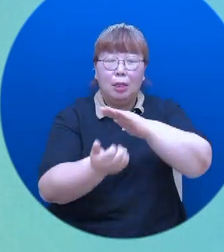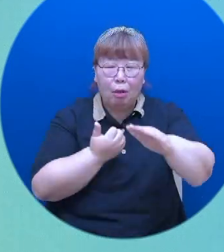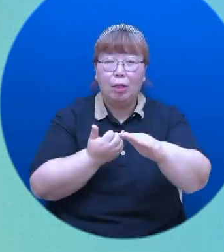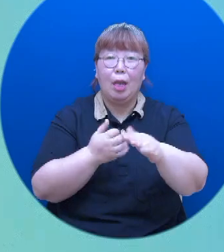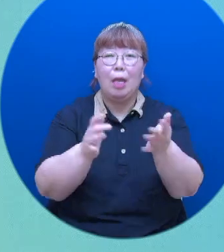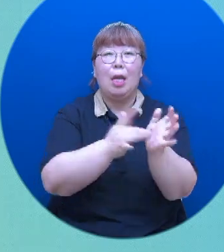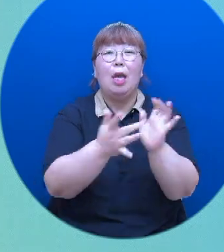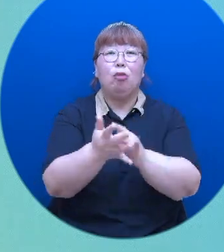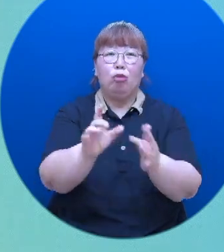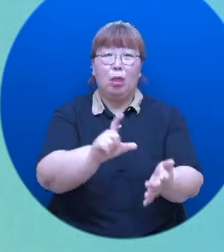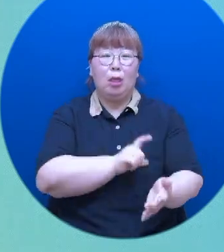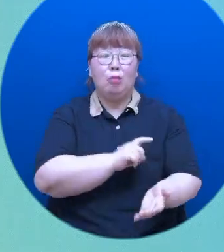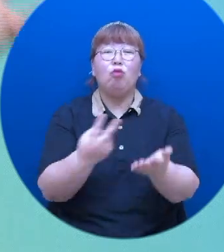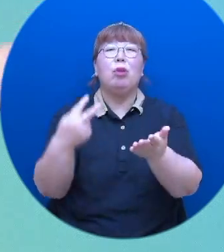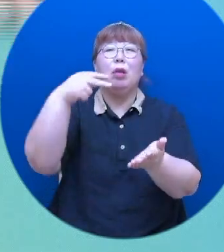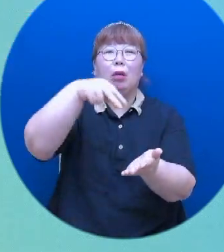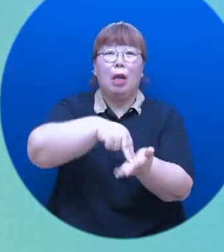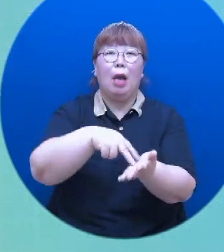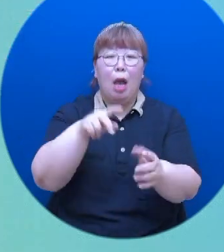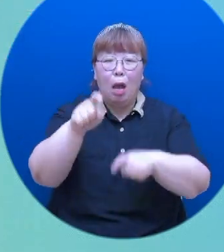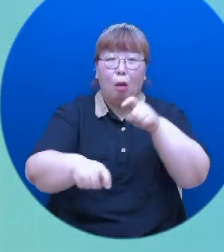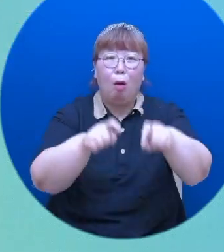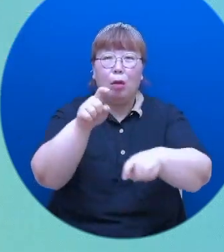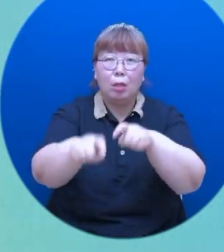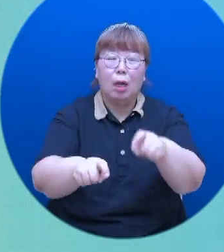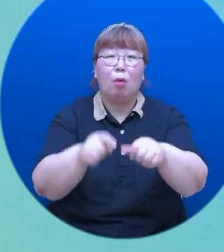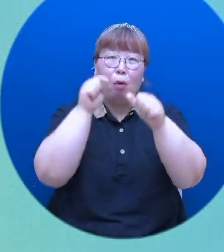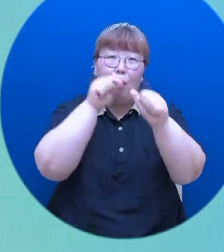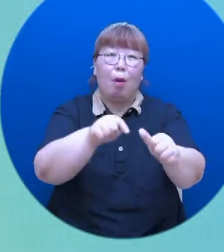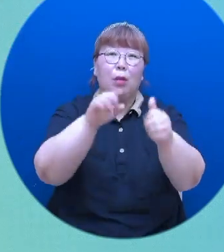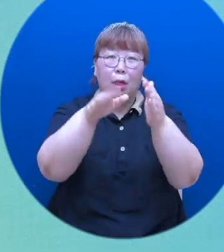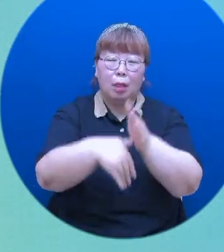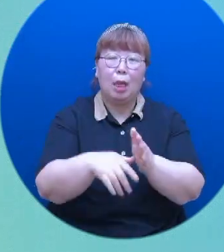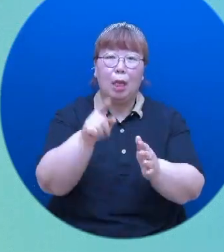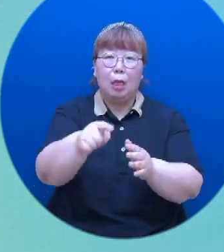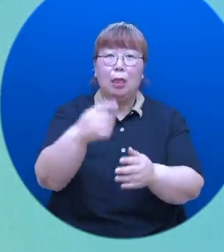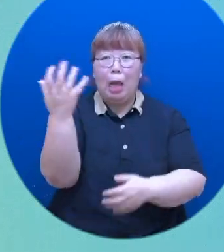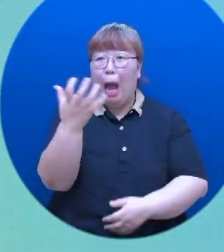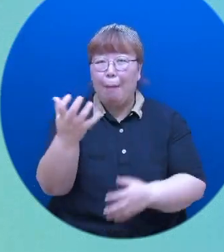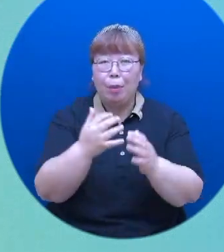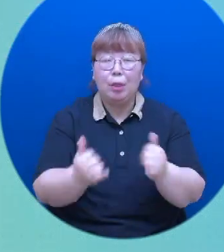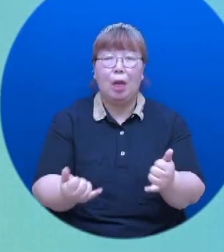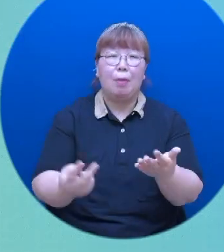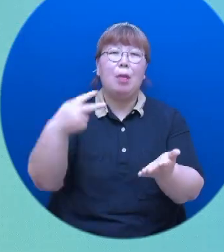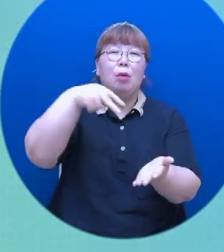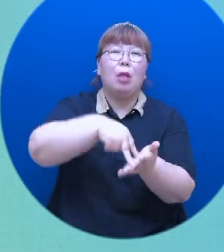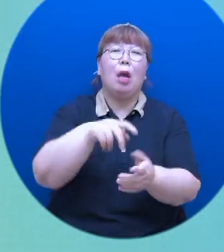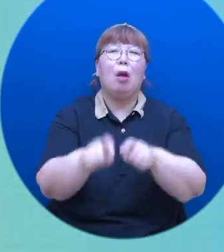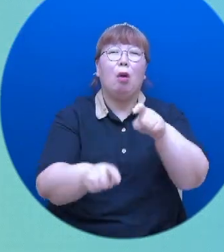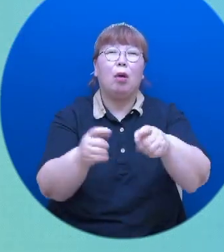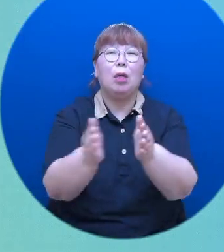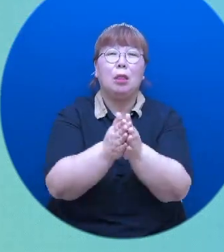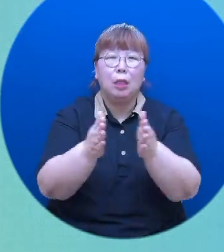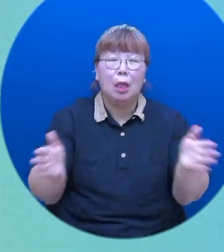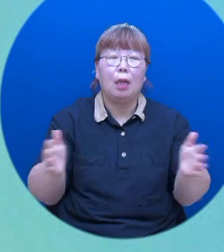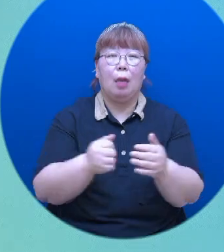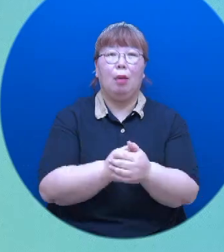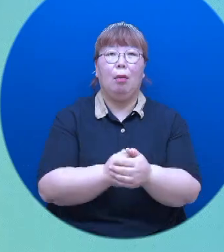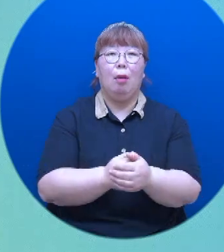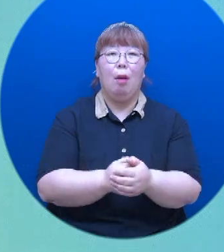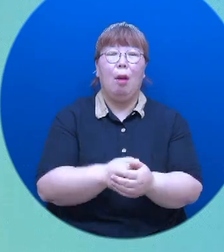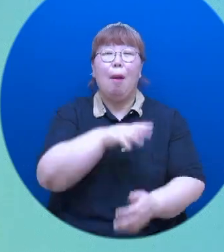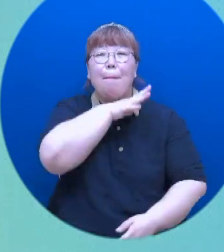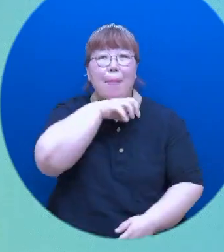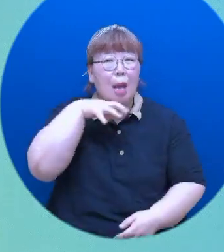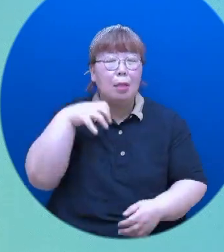일어나 걸으라. 그럴 때 이분이 일어나 걷는 역사가 나타났어요. 사도행전 3장에 베드로를 통하여 내가